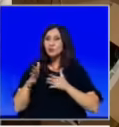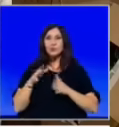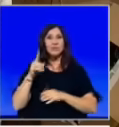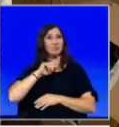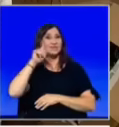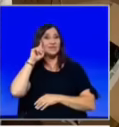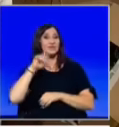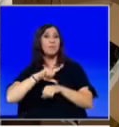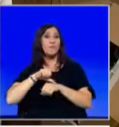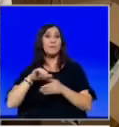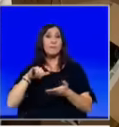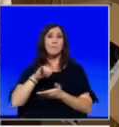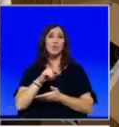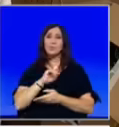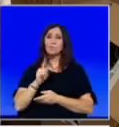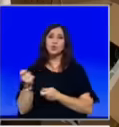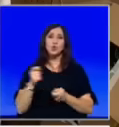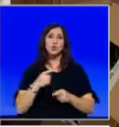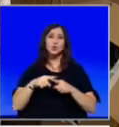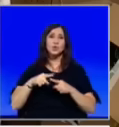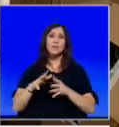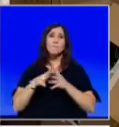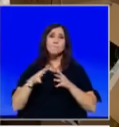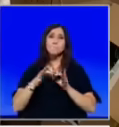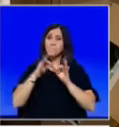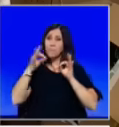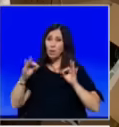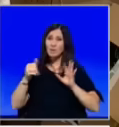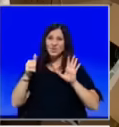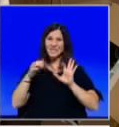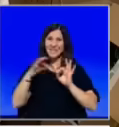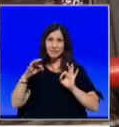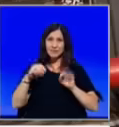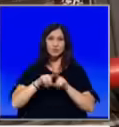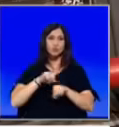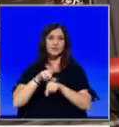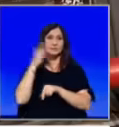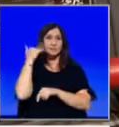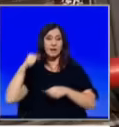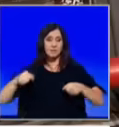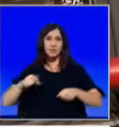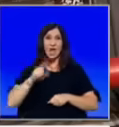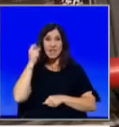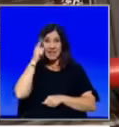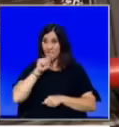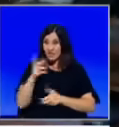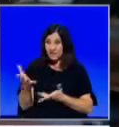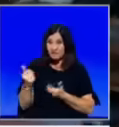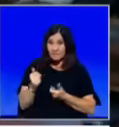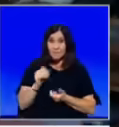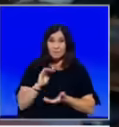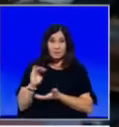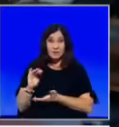носят острета по-големи от 6 см или същевременно са ги забравили в багажа си. Идеята не е да вземем нещата на хората,